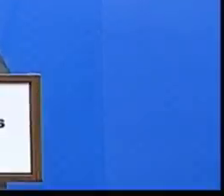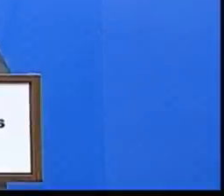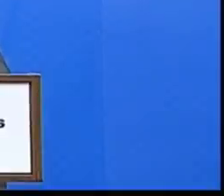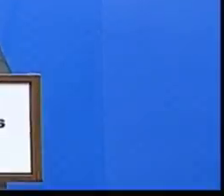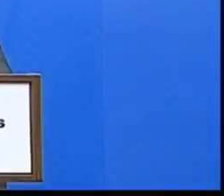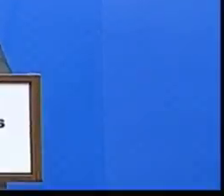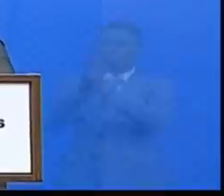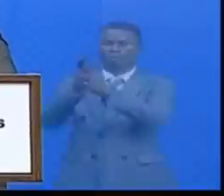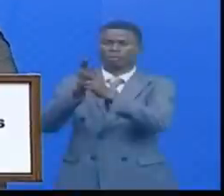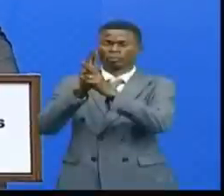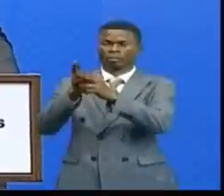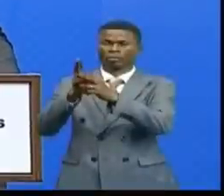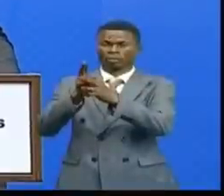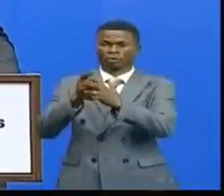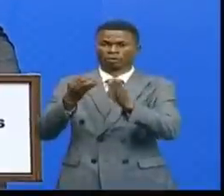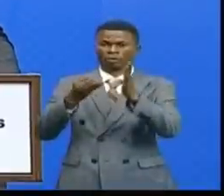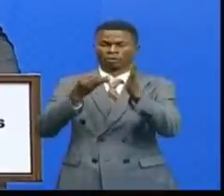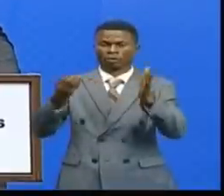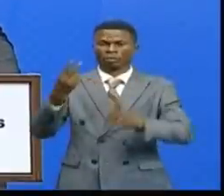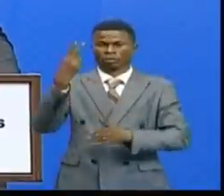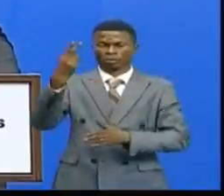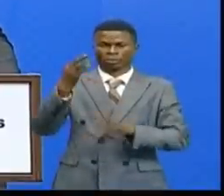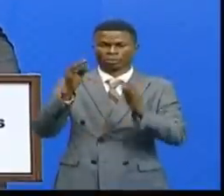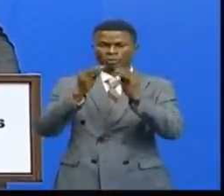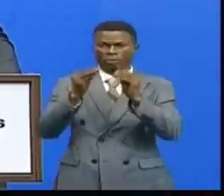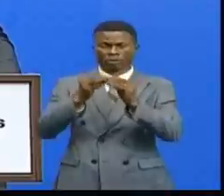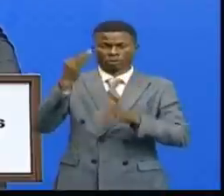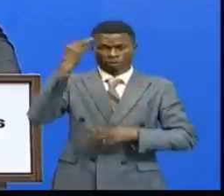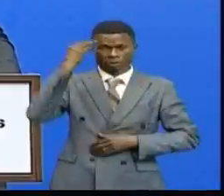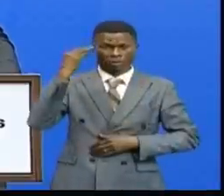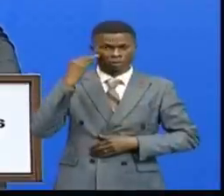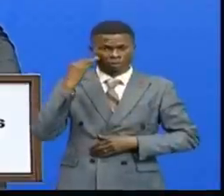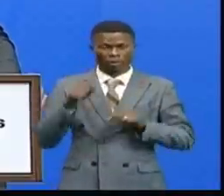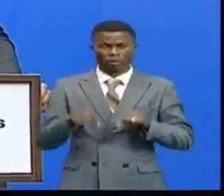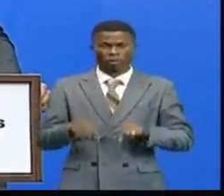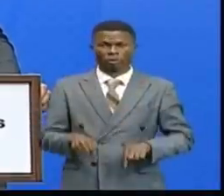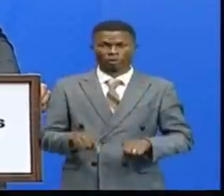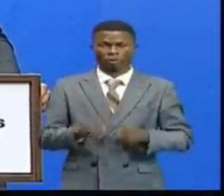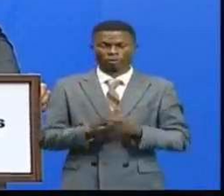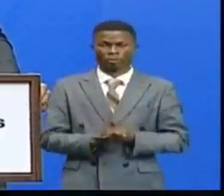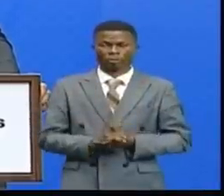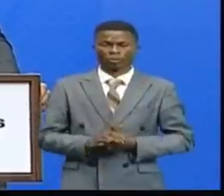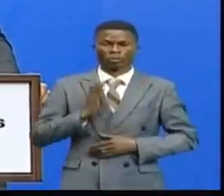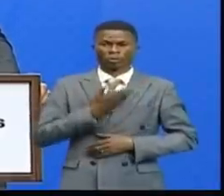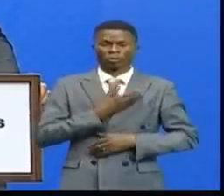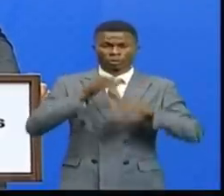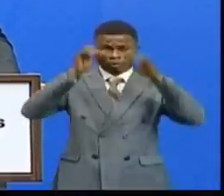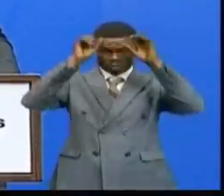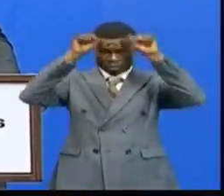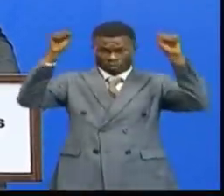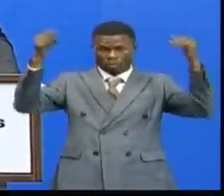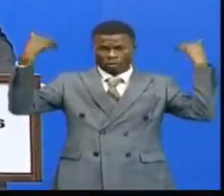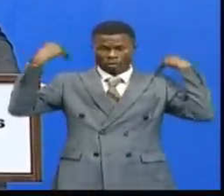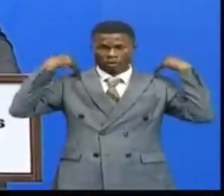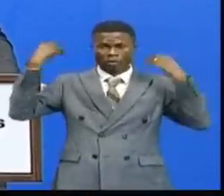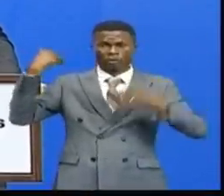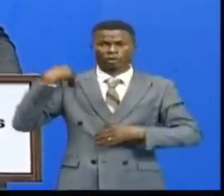compte rendu de la 72e réunion du Conseil des ministres. Le président de la République, chef de